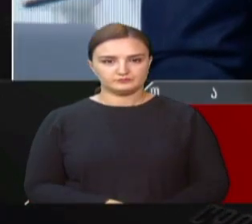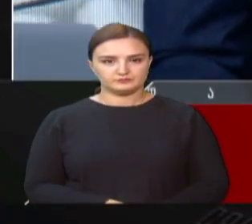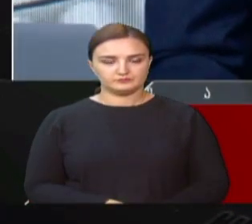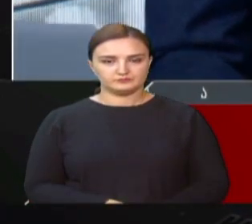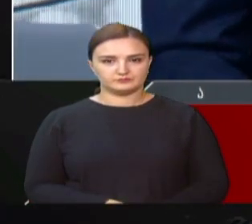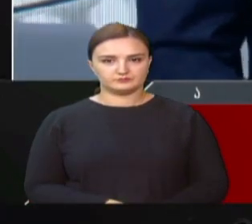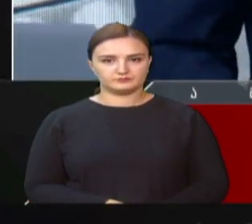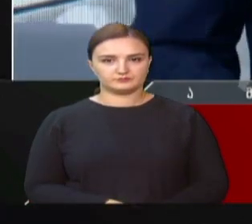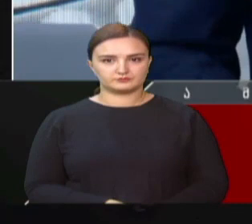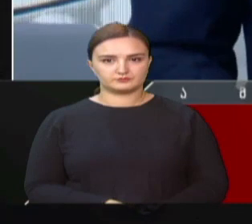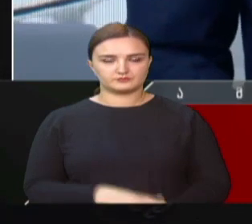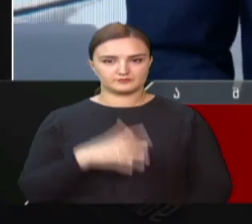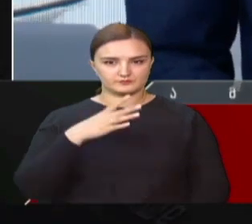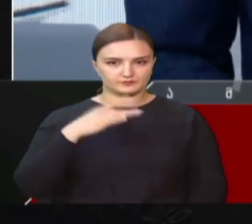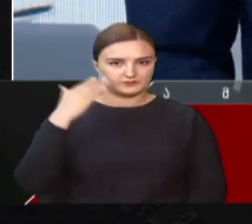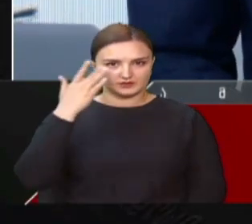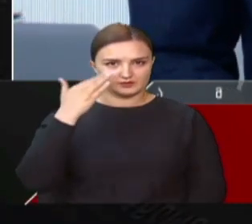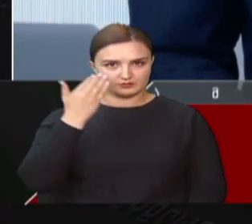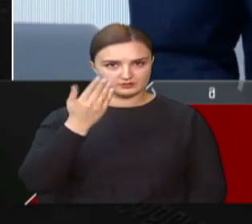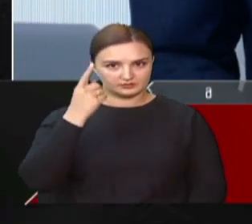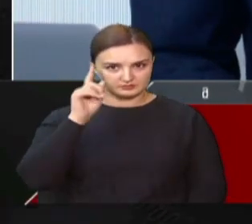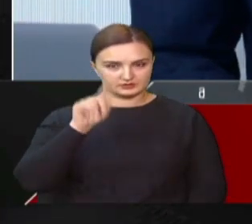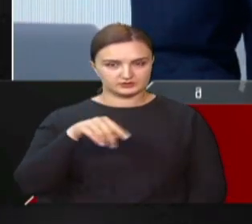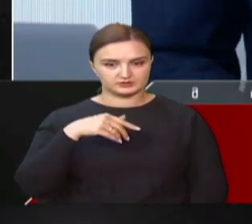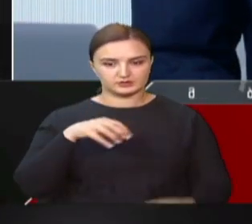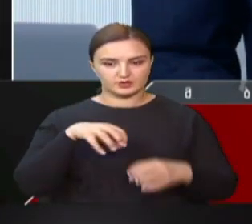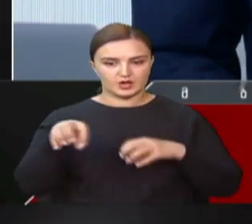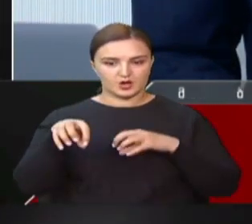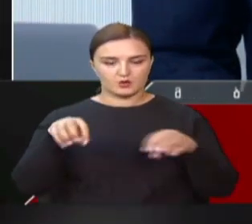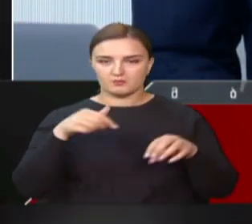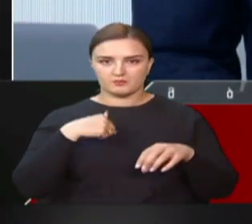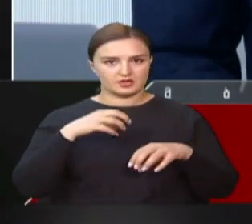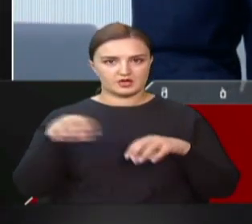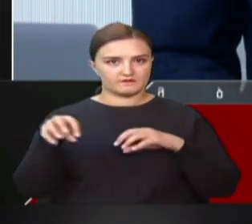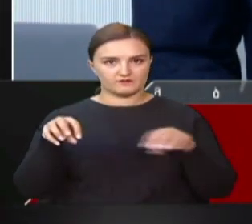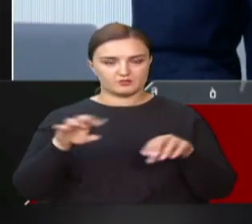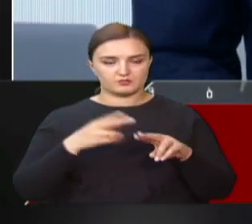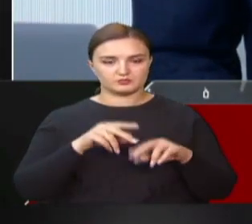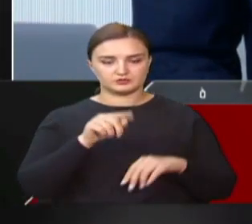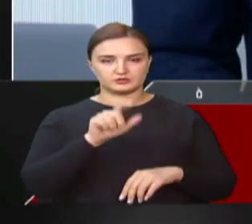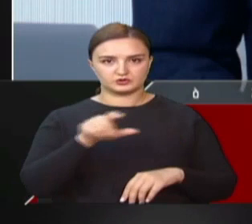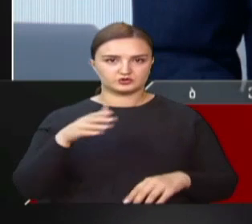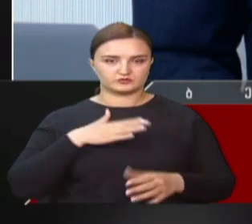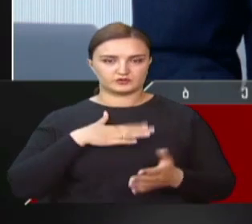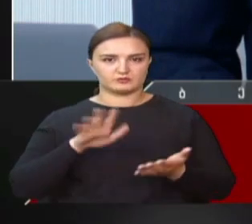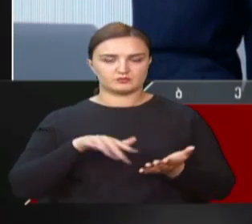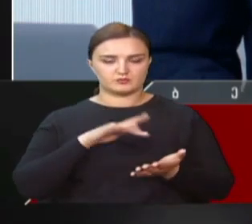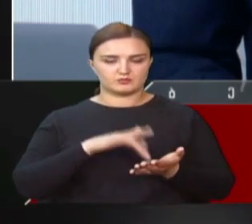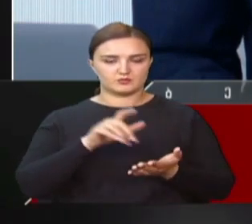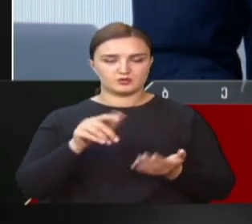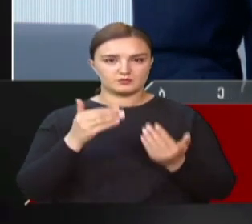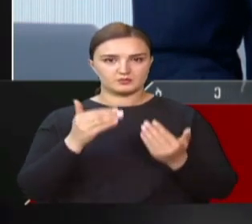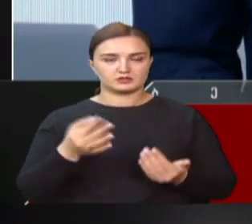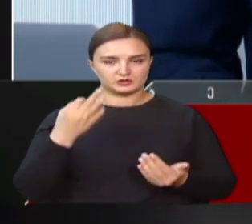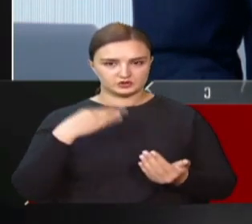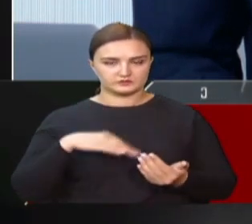რომ ხა ქართულ მაუწყებლობა მიცის, რომ რაღაცნაირად დაყოფს ხოლმე. მე ნამდვილად არ ვყოფ, იმიტომ რომ ისინი ჩვენი მოქალაქეები არიან და მათი შვილებიც, რა